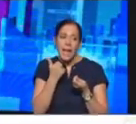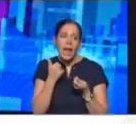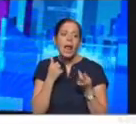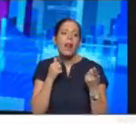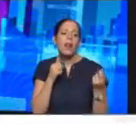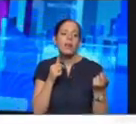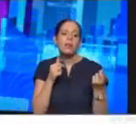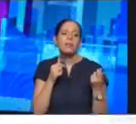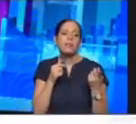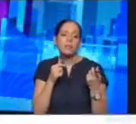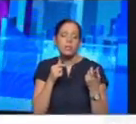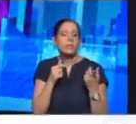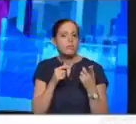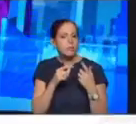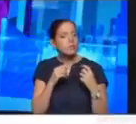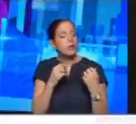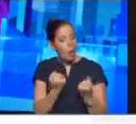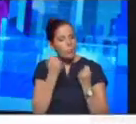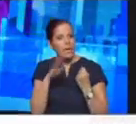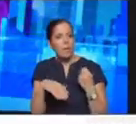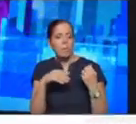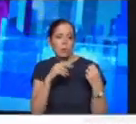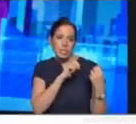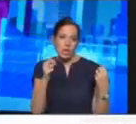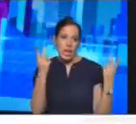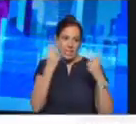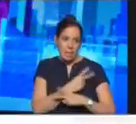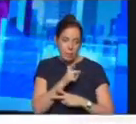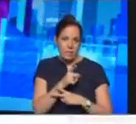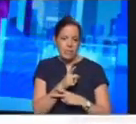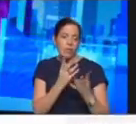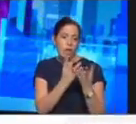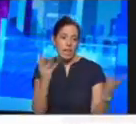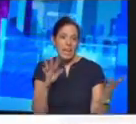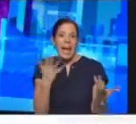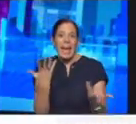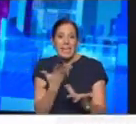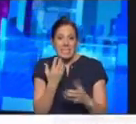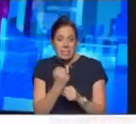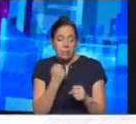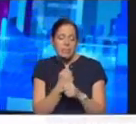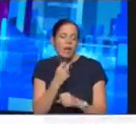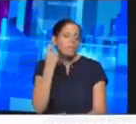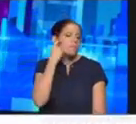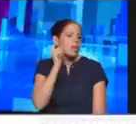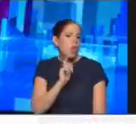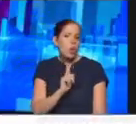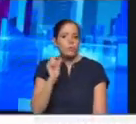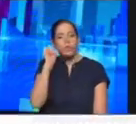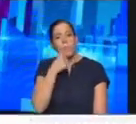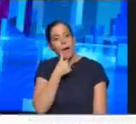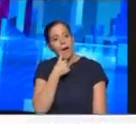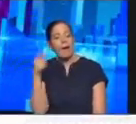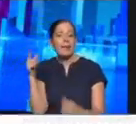הייתה גם בנושא של הגדר, גם בנושא של ההסכם הזה. איך זה יתבצע בדיוק? אני לא חושבת שמחר יפשטו